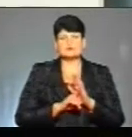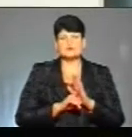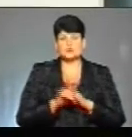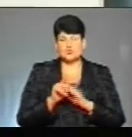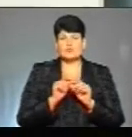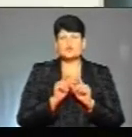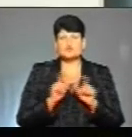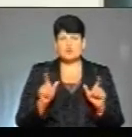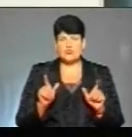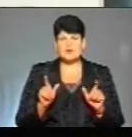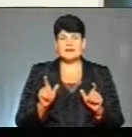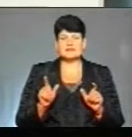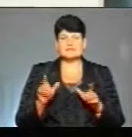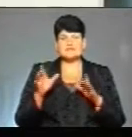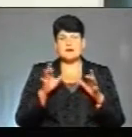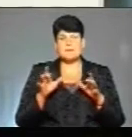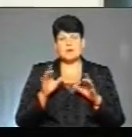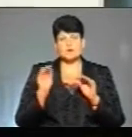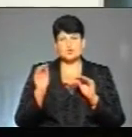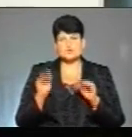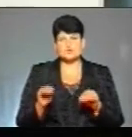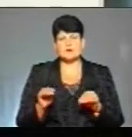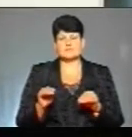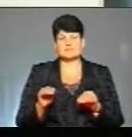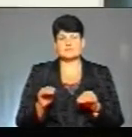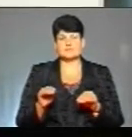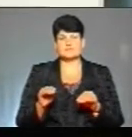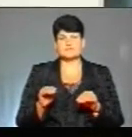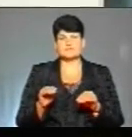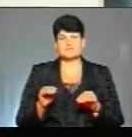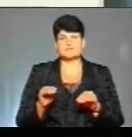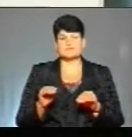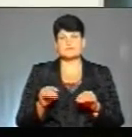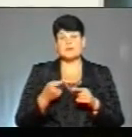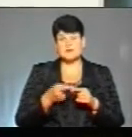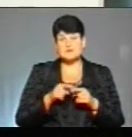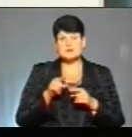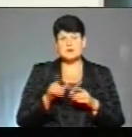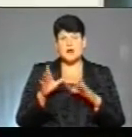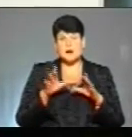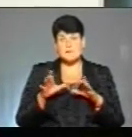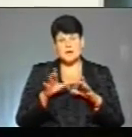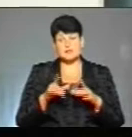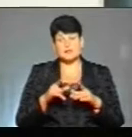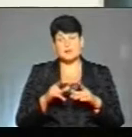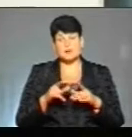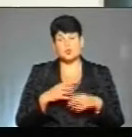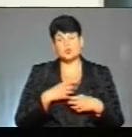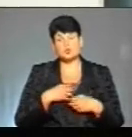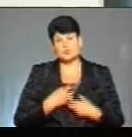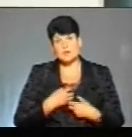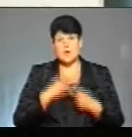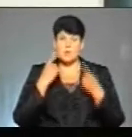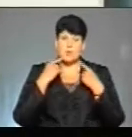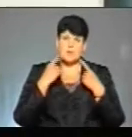навіть вчитель, який ставив хмаринку, не оцінюючи цифрою, так, ця хмаринка або сміялася, або була сумна,